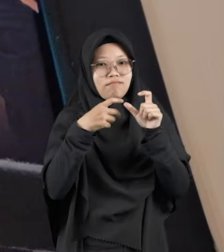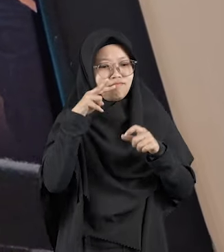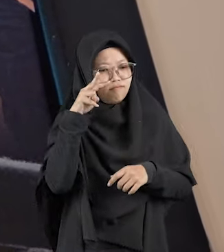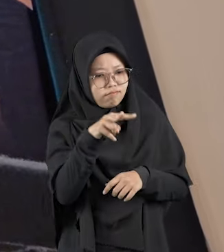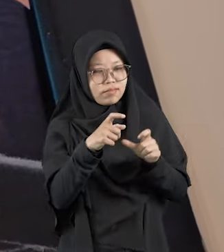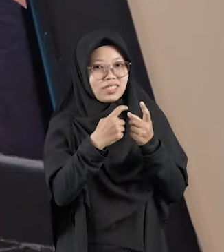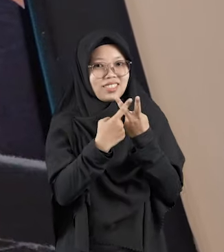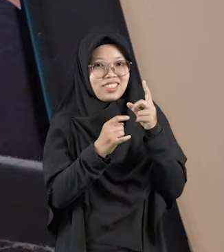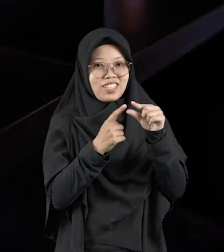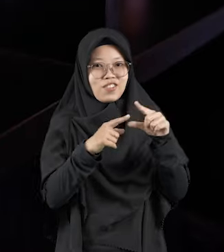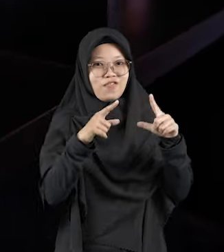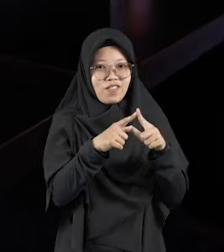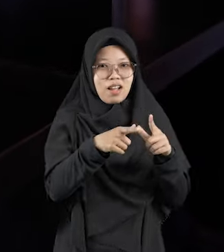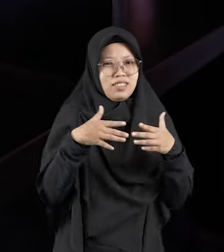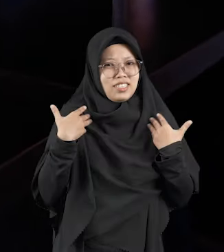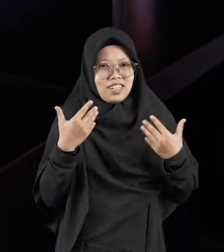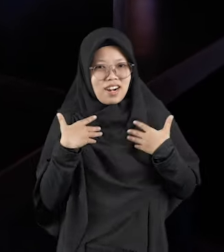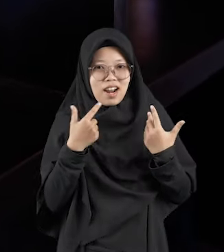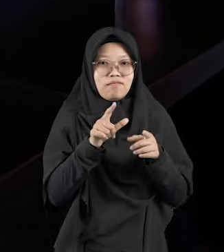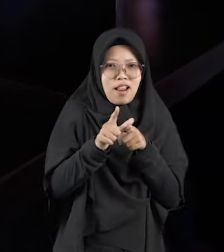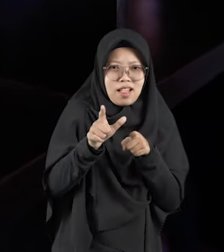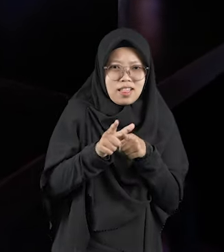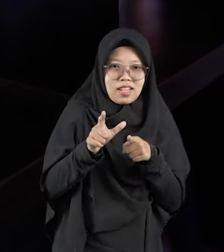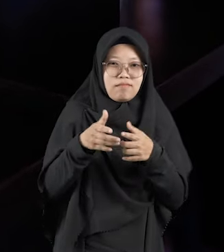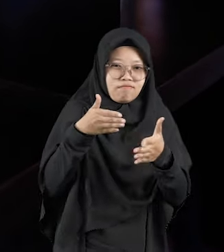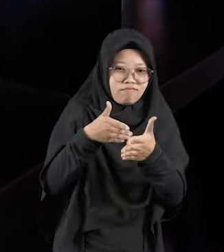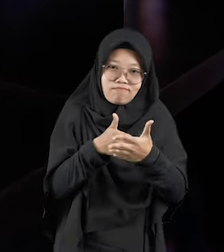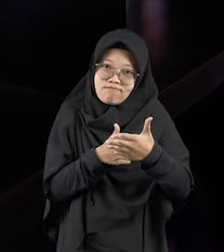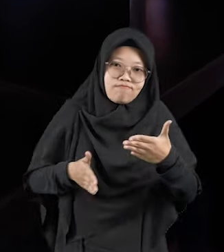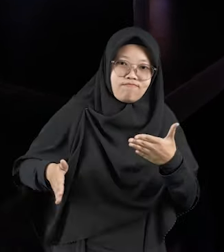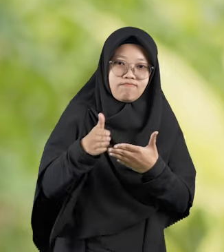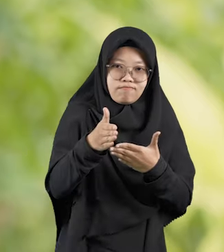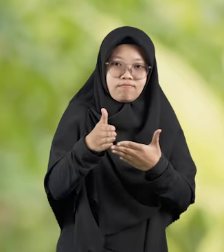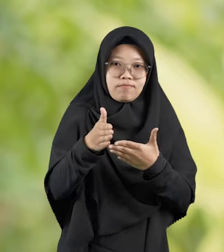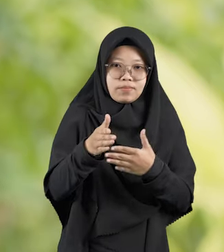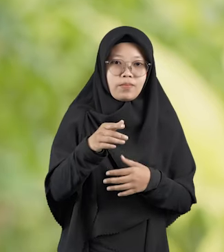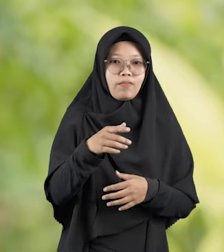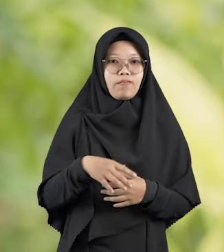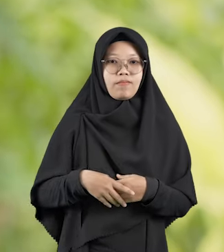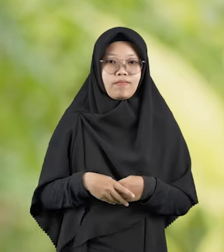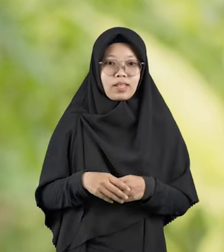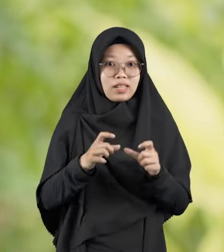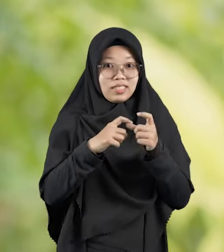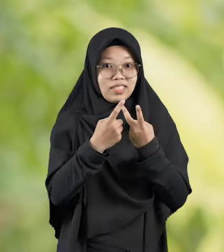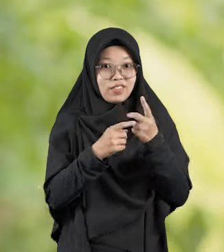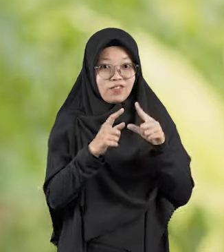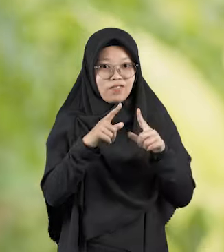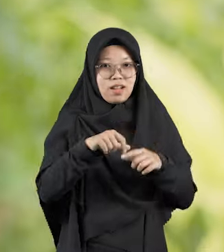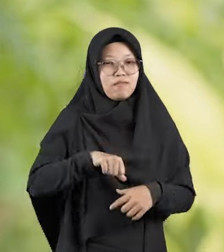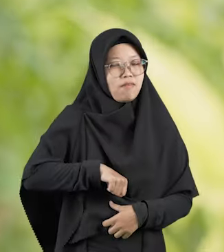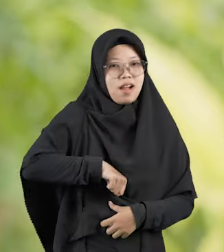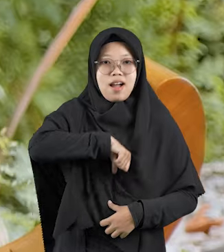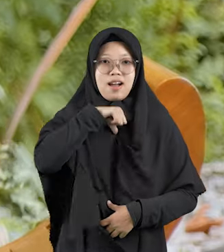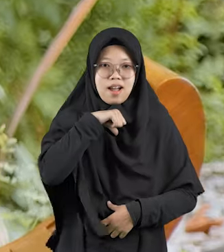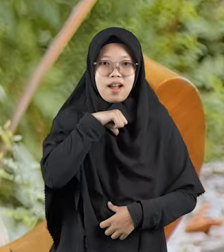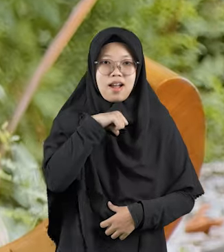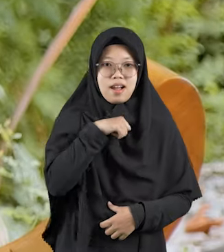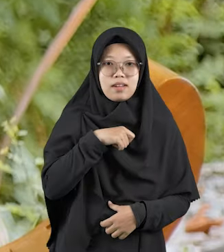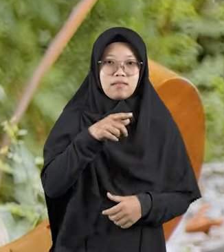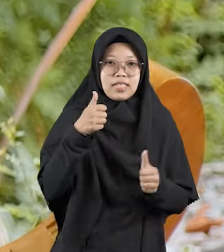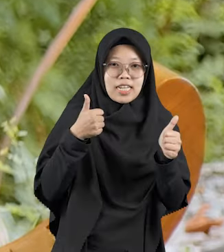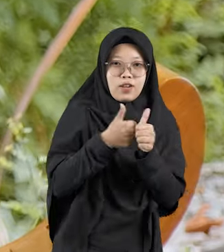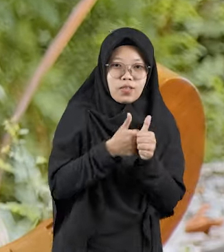ini senang berlatih untuk melampaui keterbatasannya. Salah satu prestasi Syifa yang membanggakan, dia